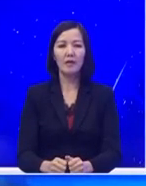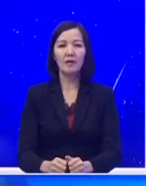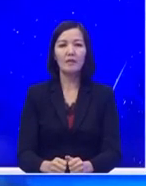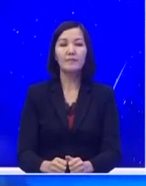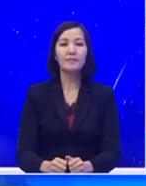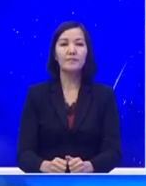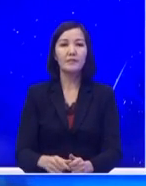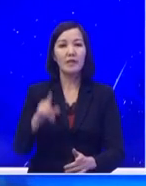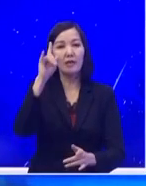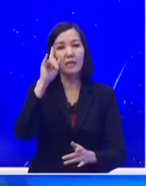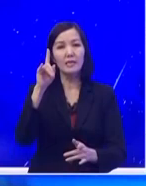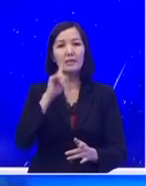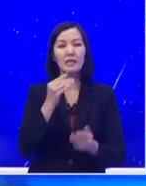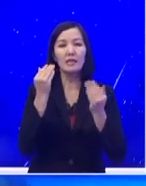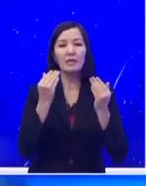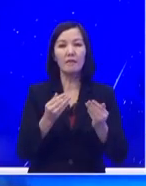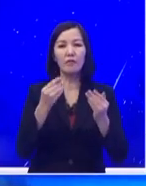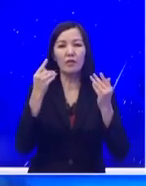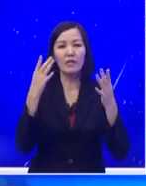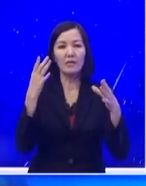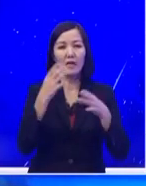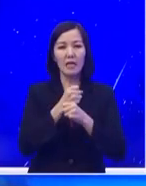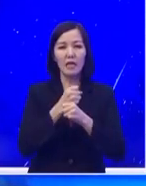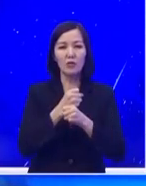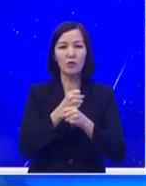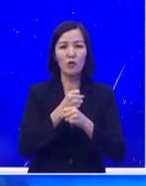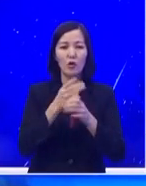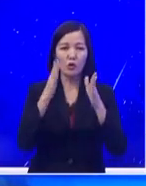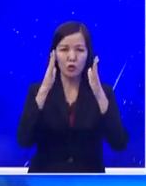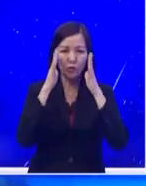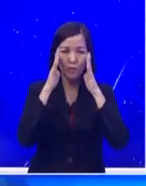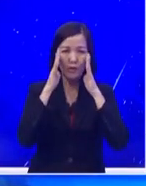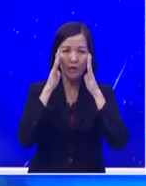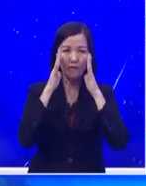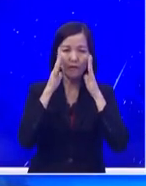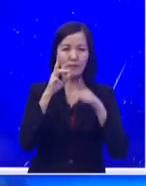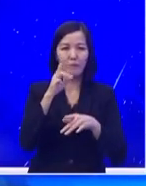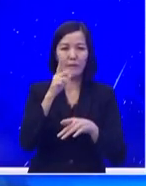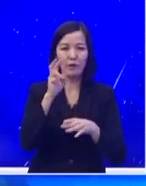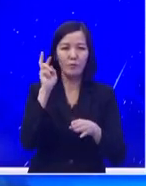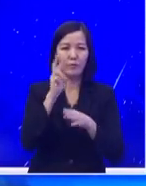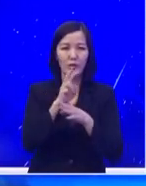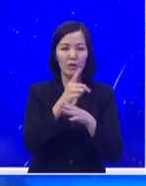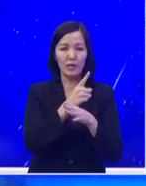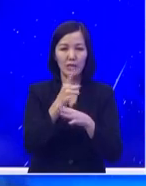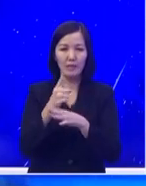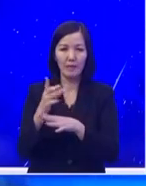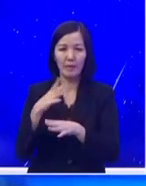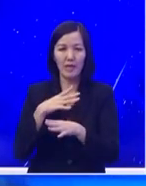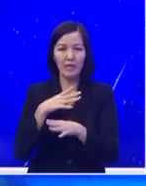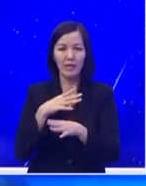Продолжаем выпуск. В Казахстане сегодня сокращен джума-намаз и переостановлена пятничная проповедь. Духовное управление мусульман